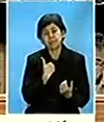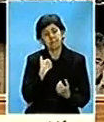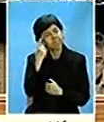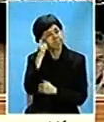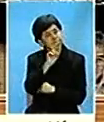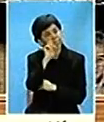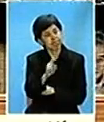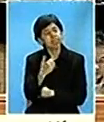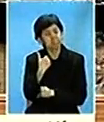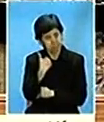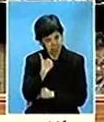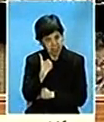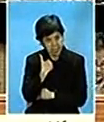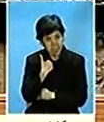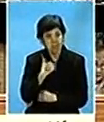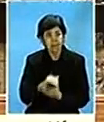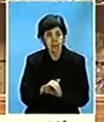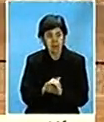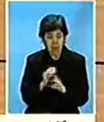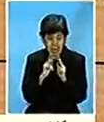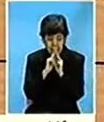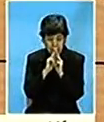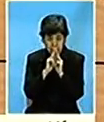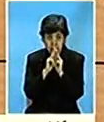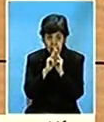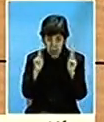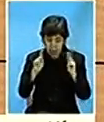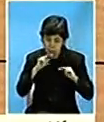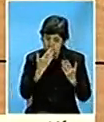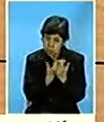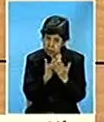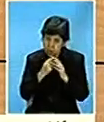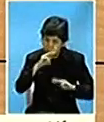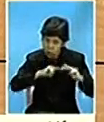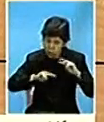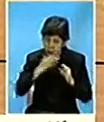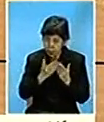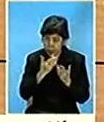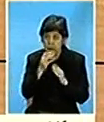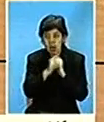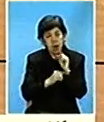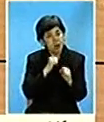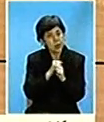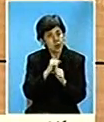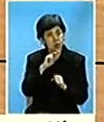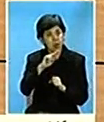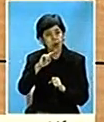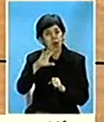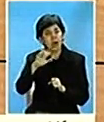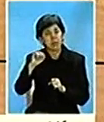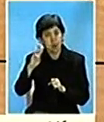ตจากการเป็นกรรมาธิการวิสามัญพิจารณางบประมาณรายจ่ายประจำปี